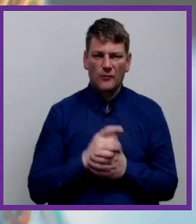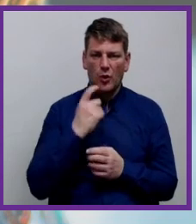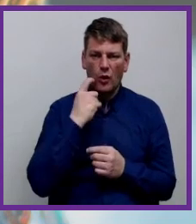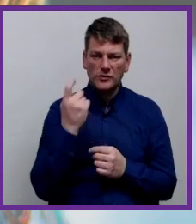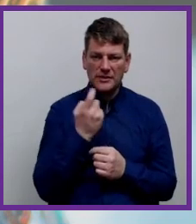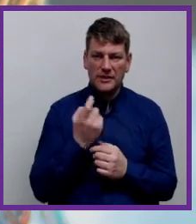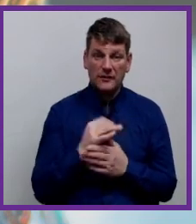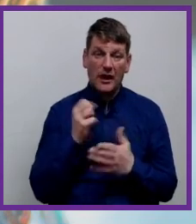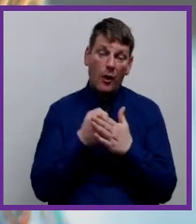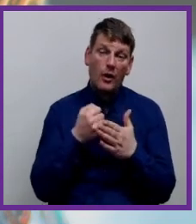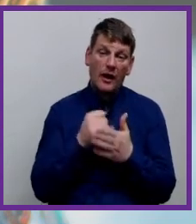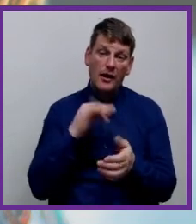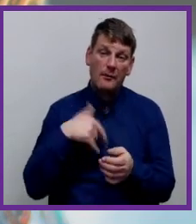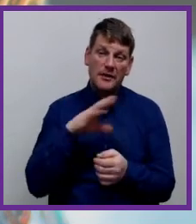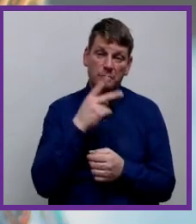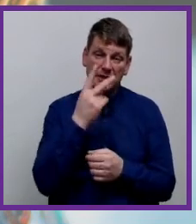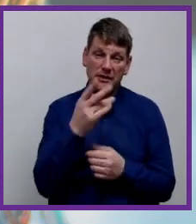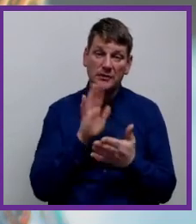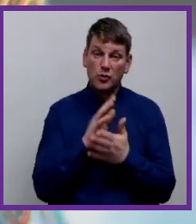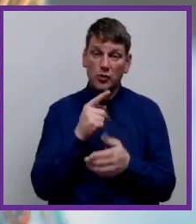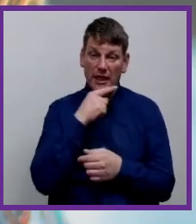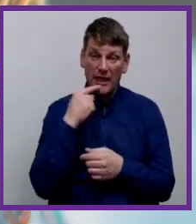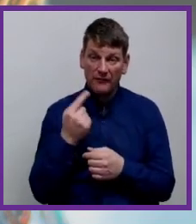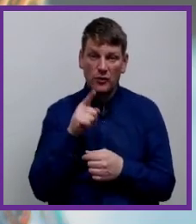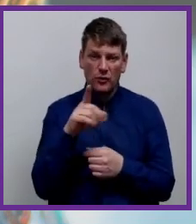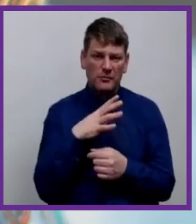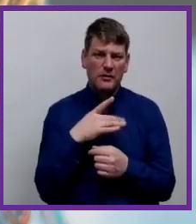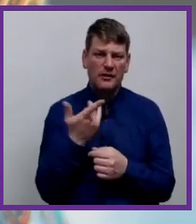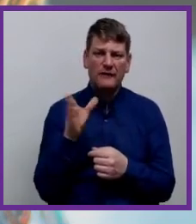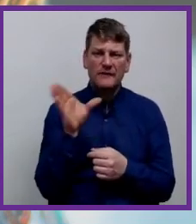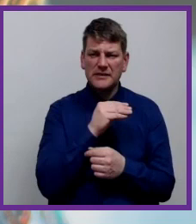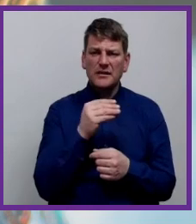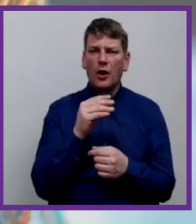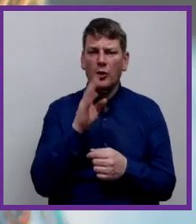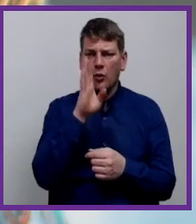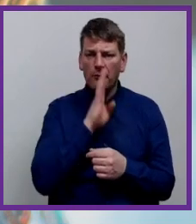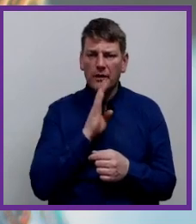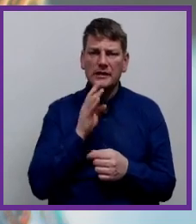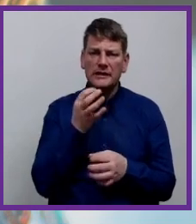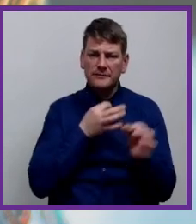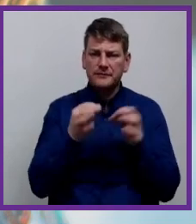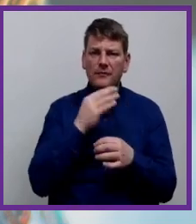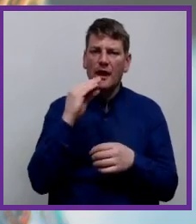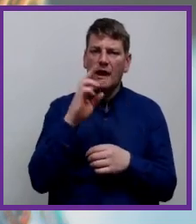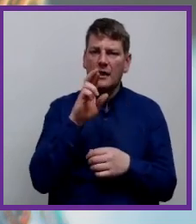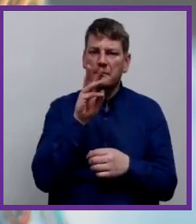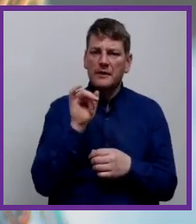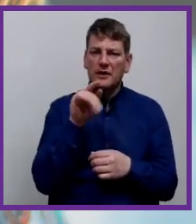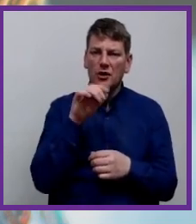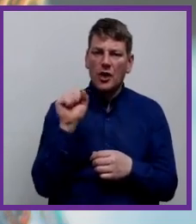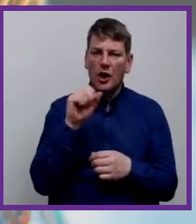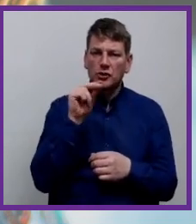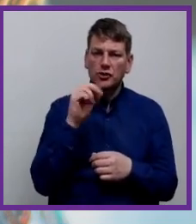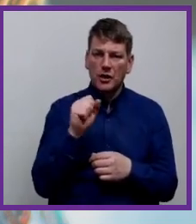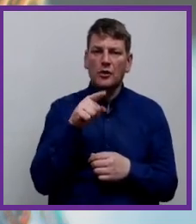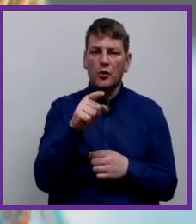konservatīvu. Kaut galā, ja mēs paskatāmies uz Krieviju, kur nesen bija visā nopietnībā diskusijas par to, ka Ermitāžā tomēr vajadzētu tos romiešu